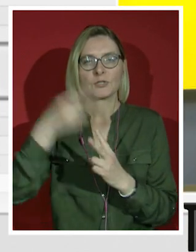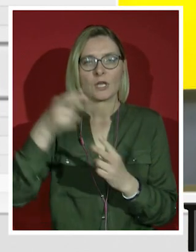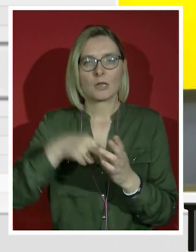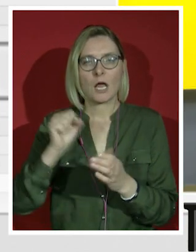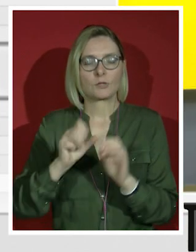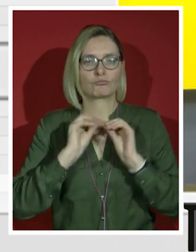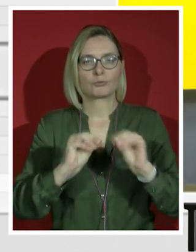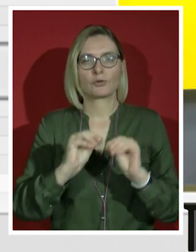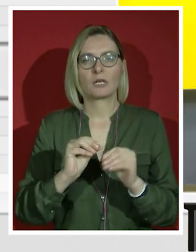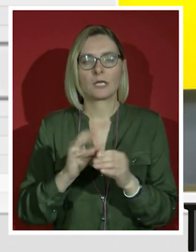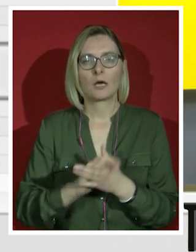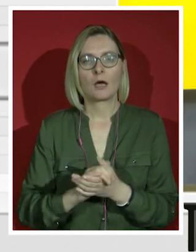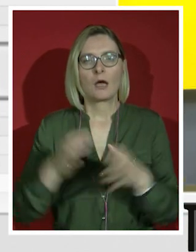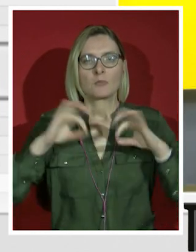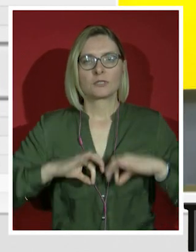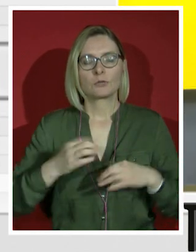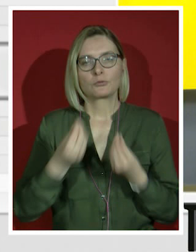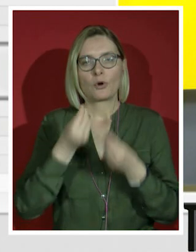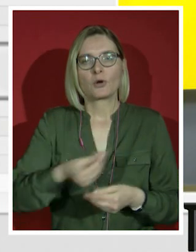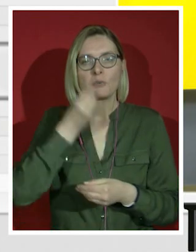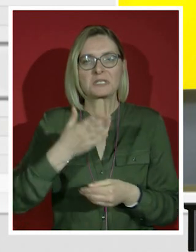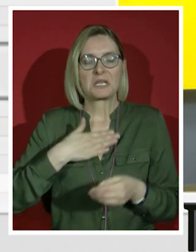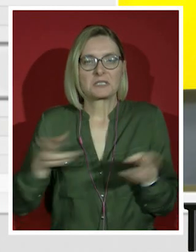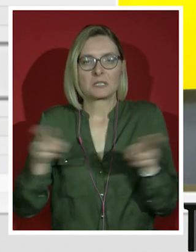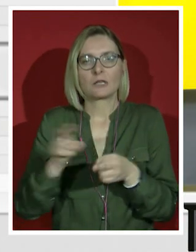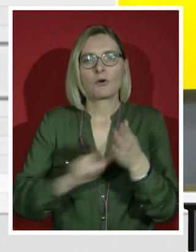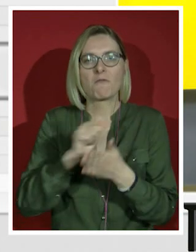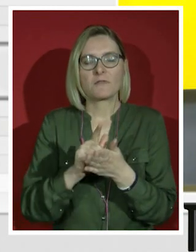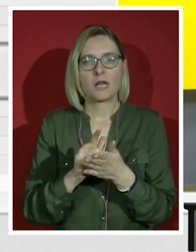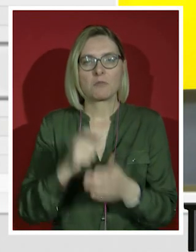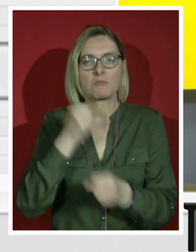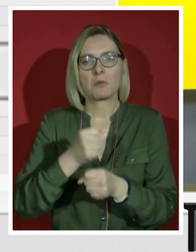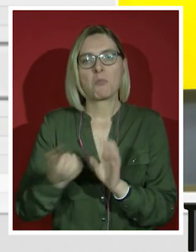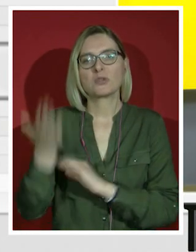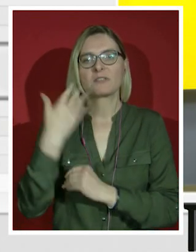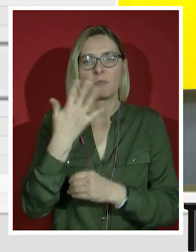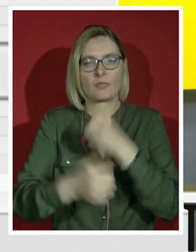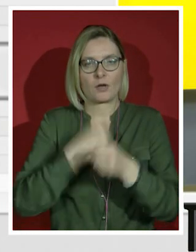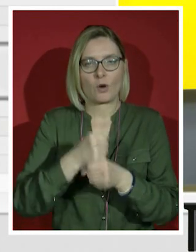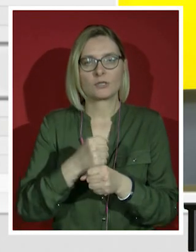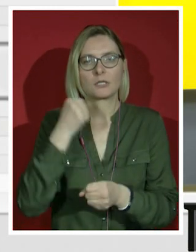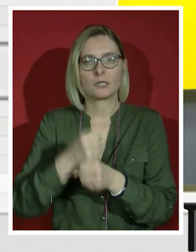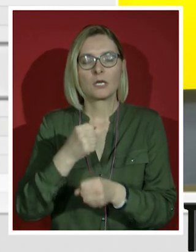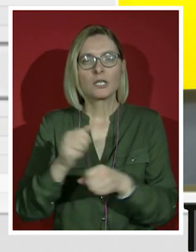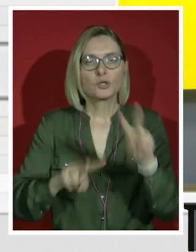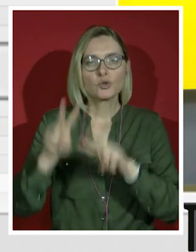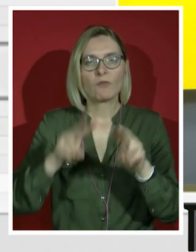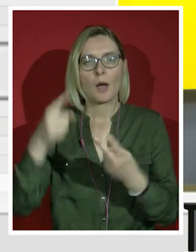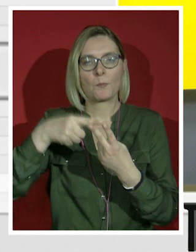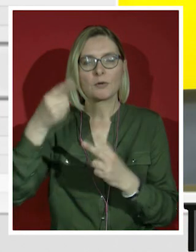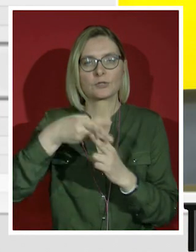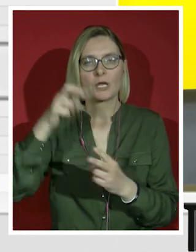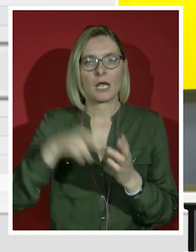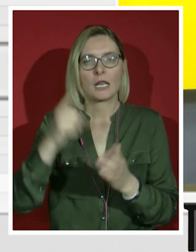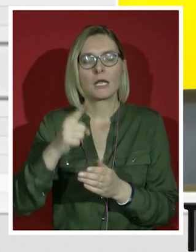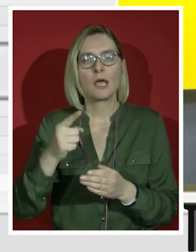објасна. Јас се занимавам краток период со пчеларство, последниве 5 години. Така. И мислам дека и младиве